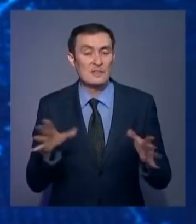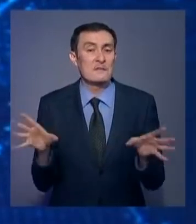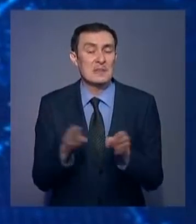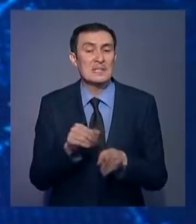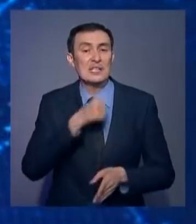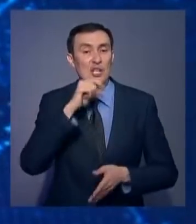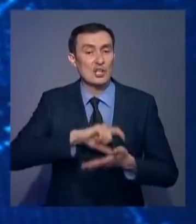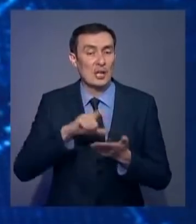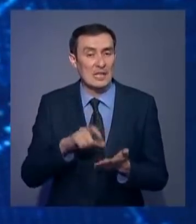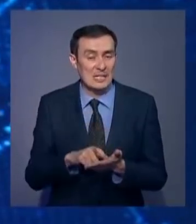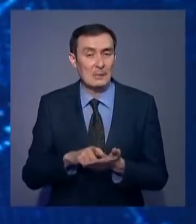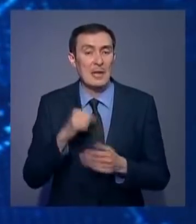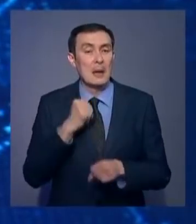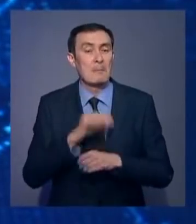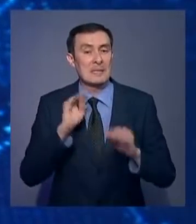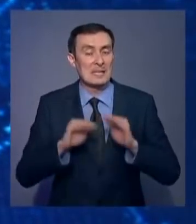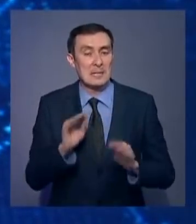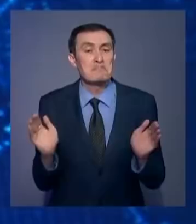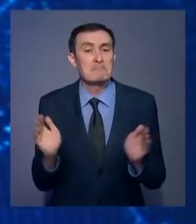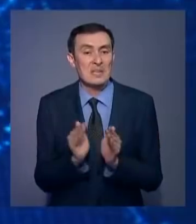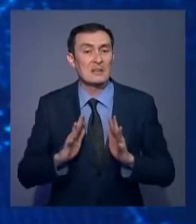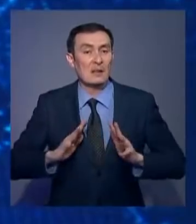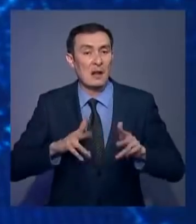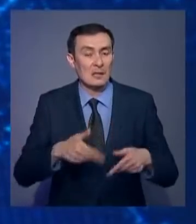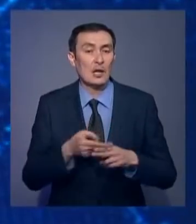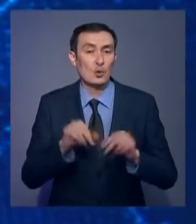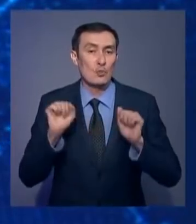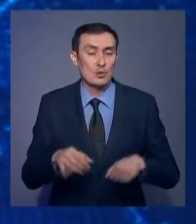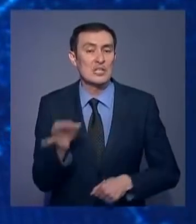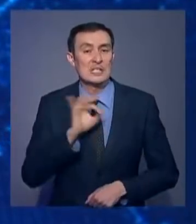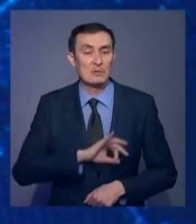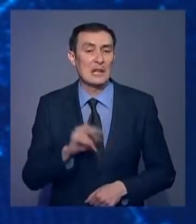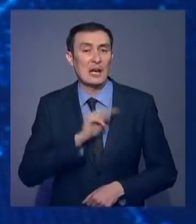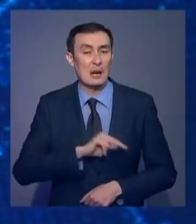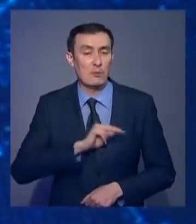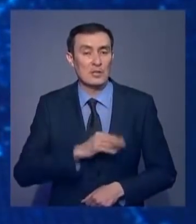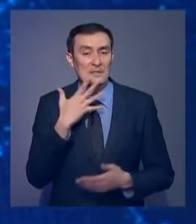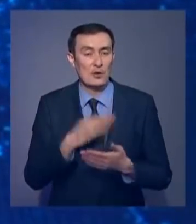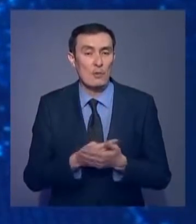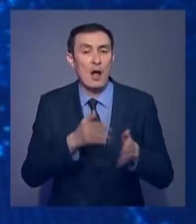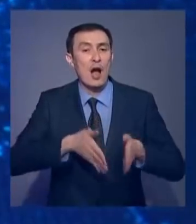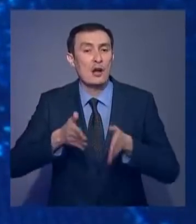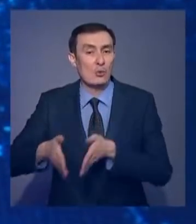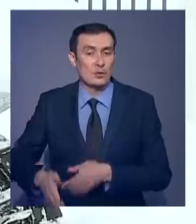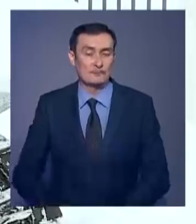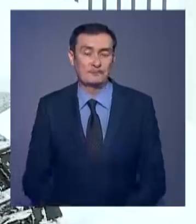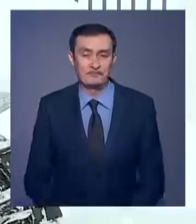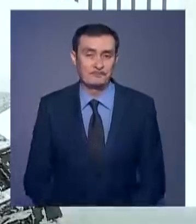вместе мастерят мини-трактор, который можно будет использовать для работ на огороде.